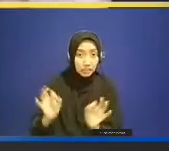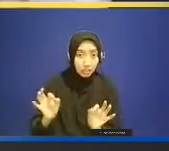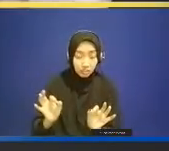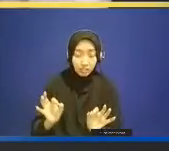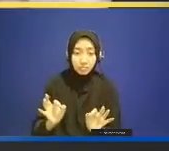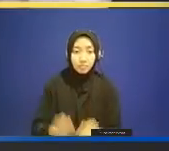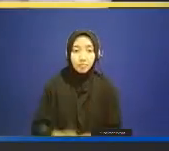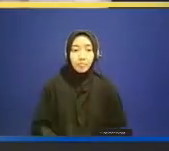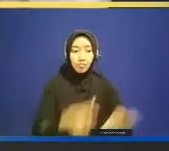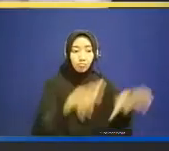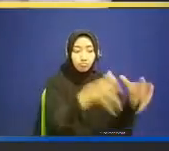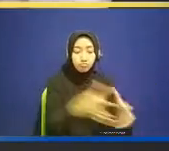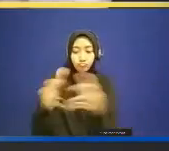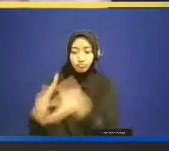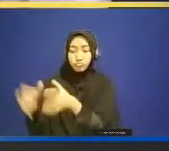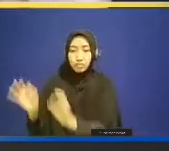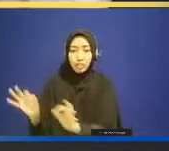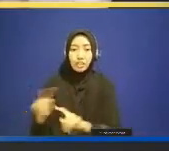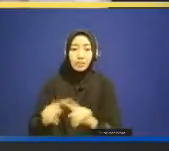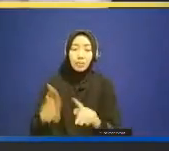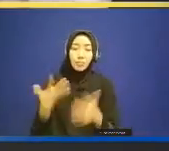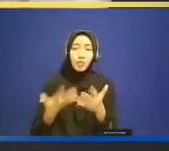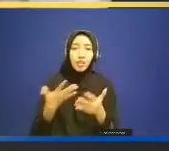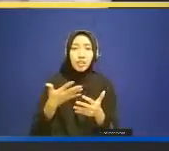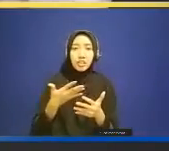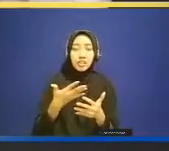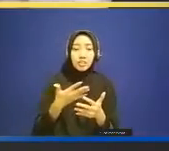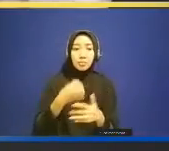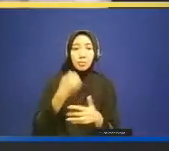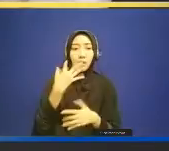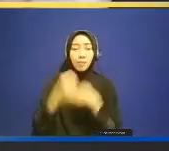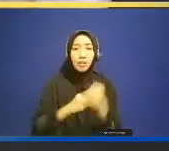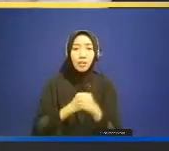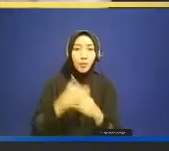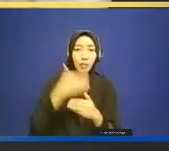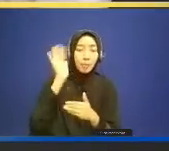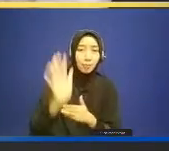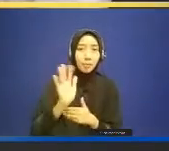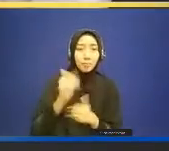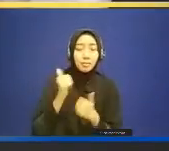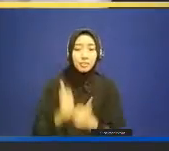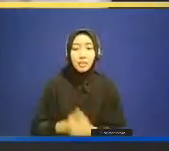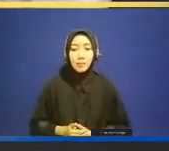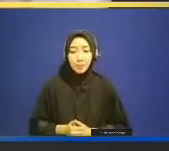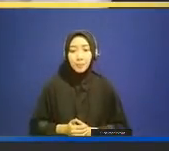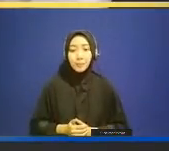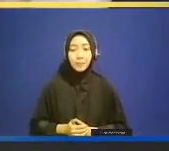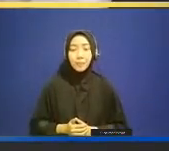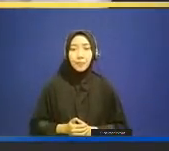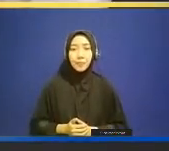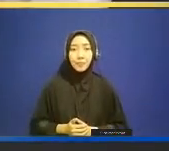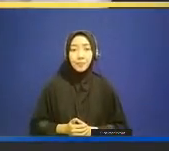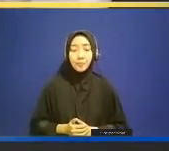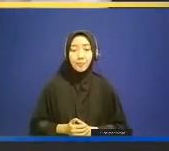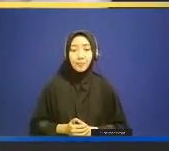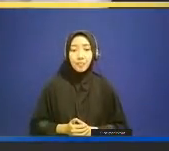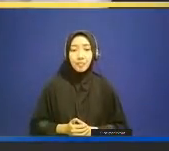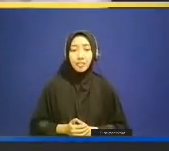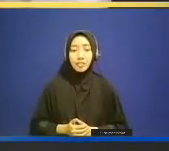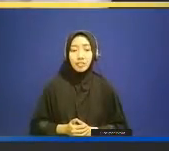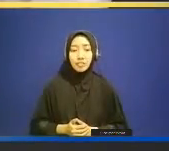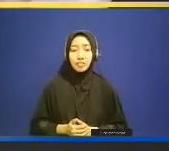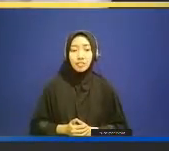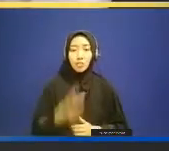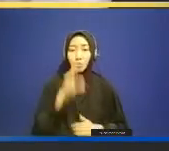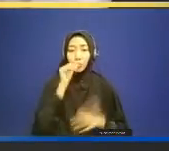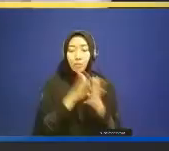post pun di mungkin bisa di delete di dalam beberapa tahun kedepan setelah periode kedua Andini seng sehingga